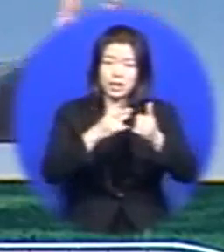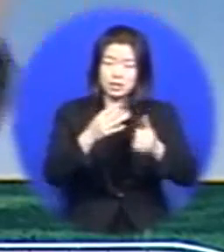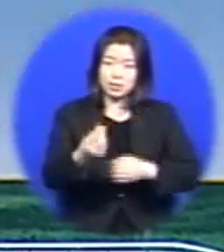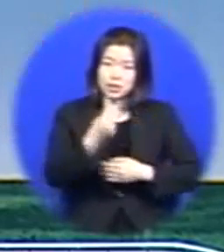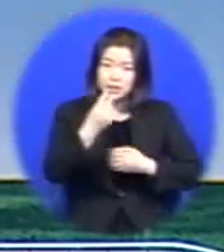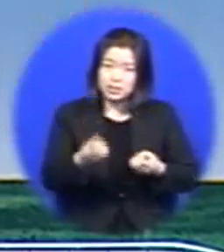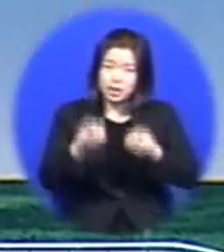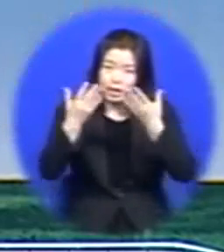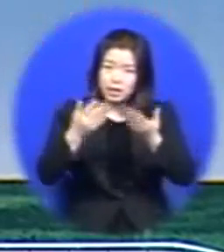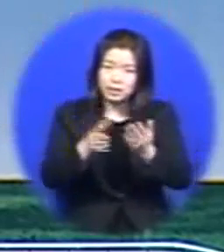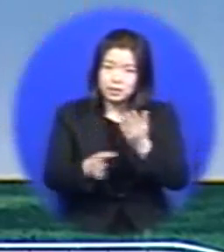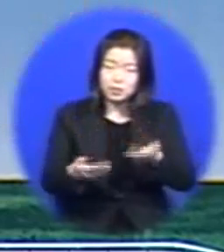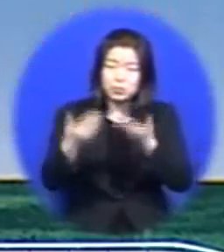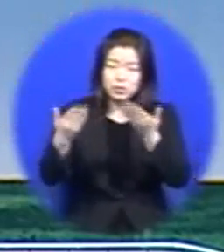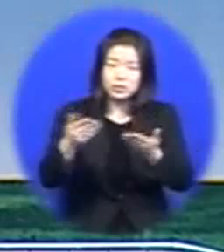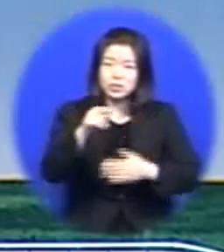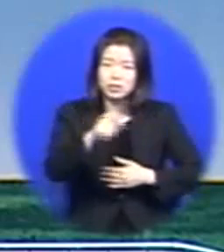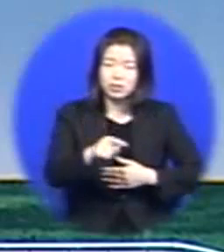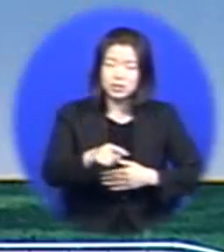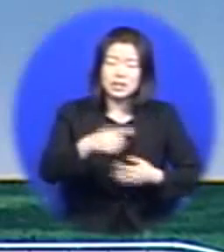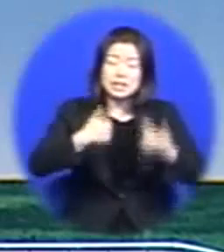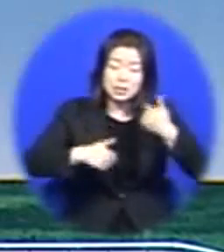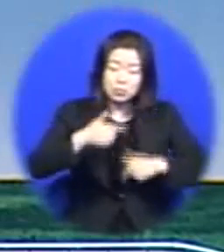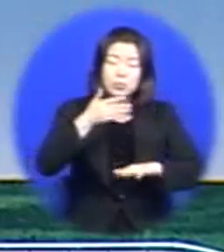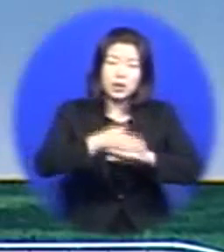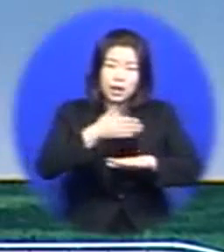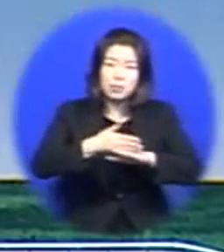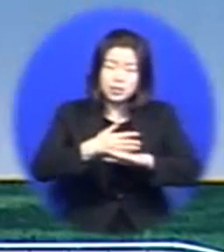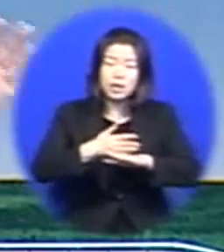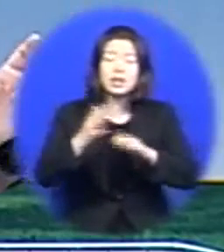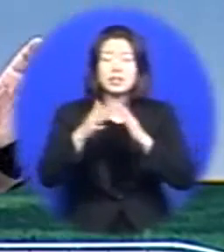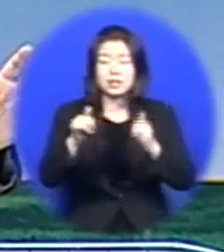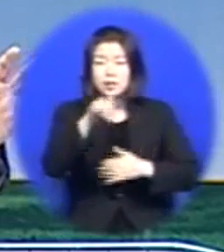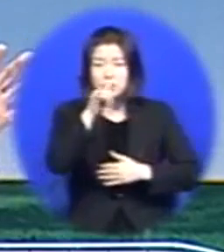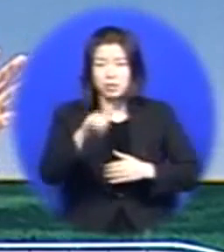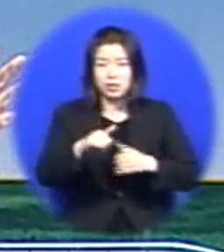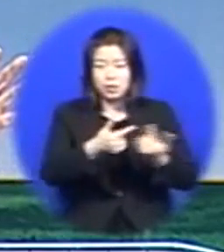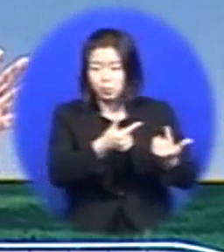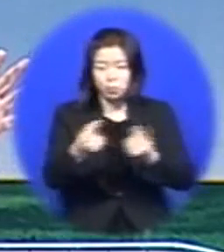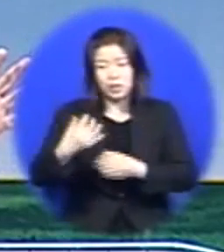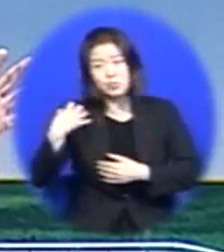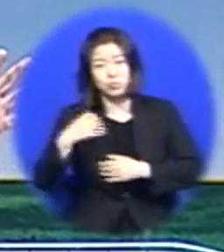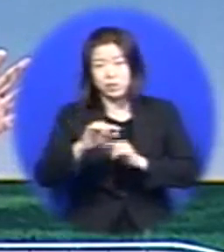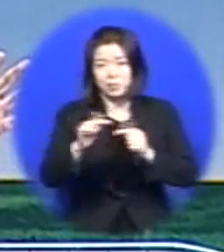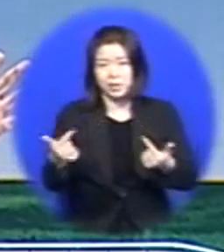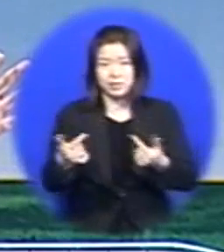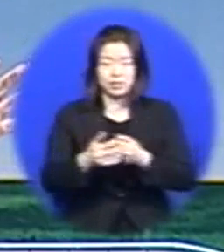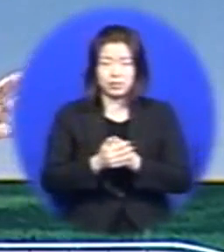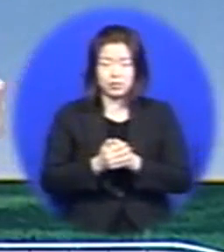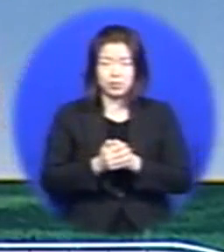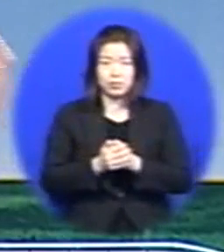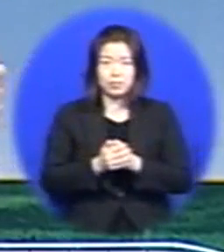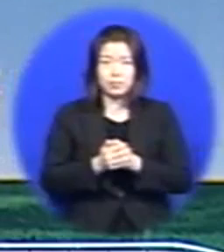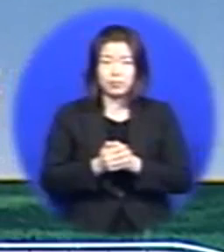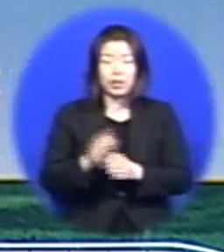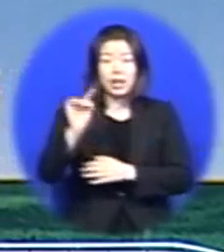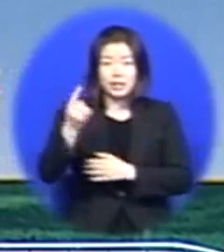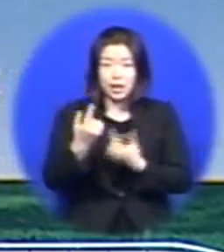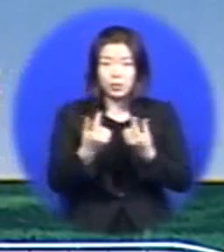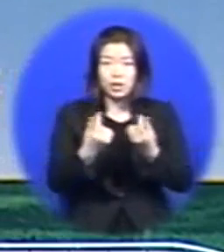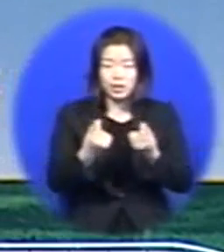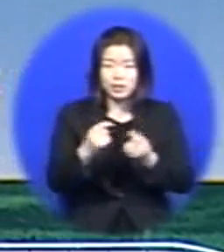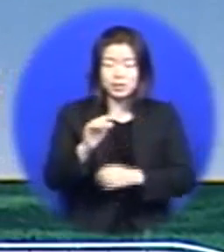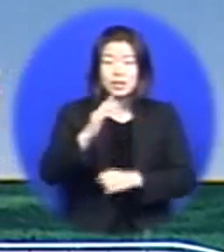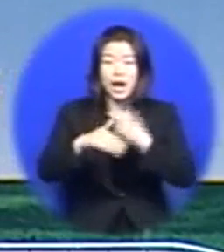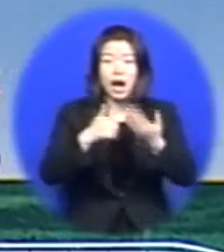바치는 것이 기쁨이고 감사인 사람이 있어요. 다 부담스러운 것만 아닙니다. 다윗과 같은